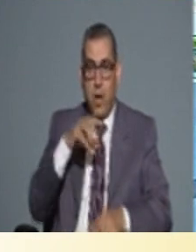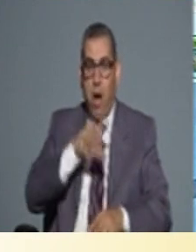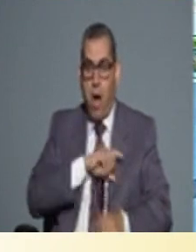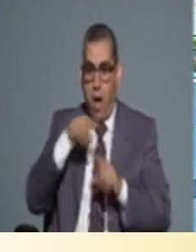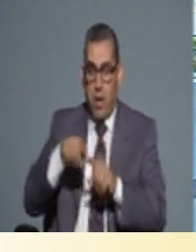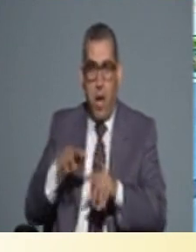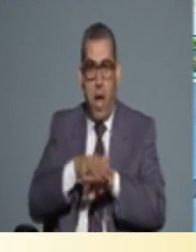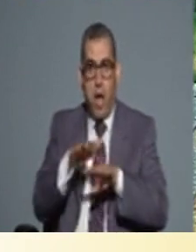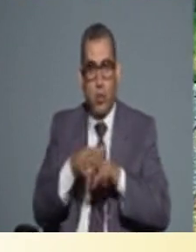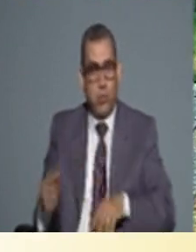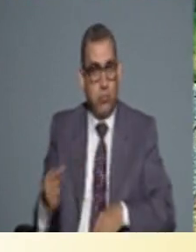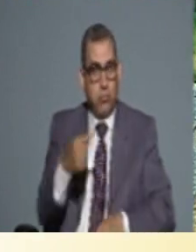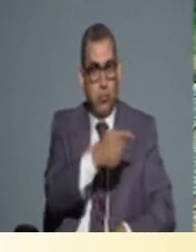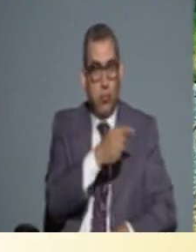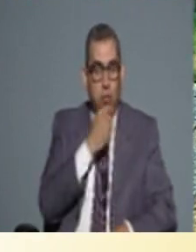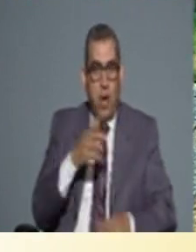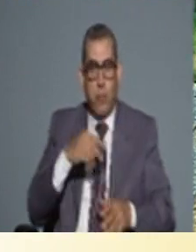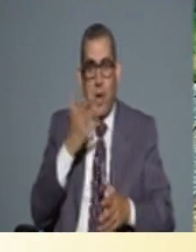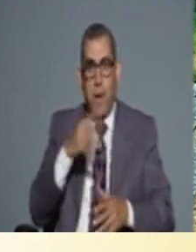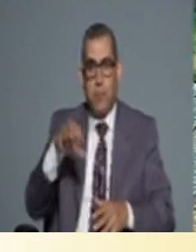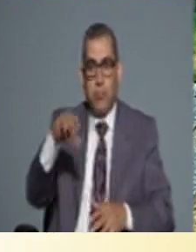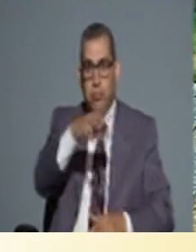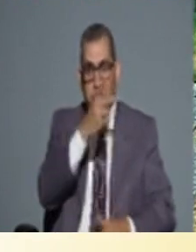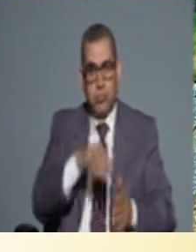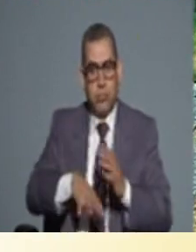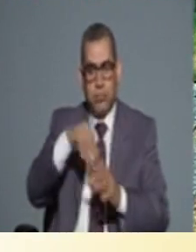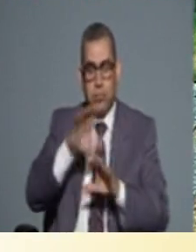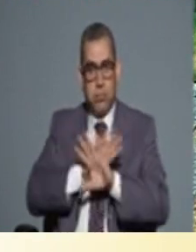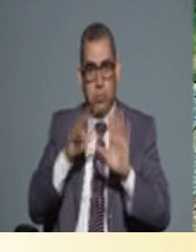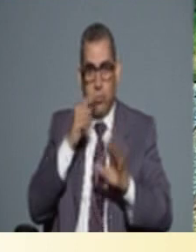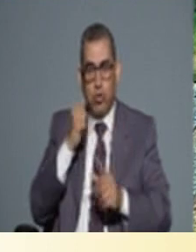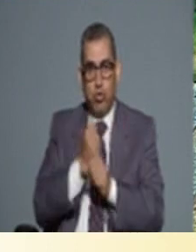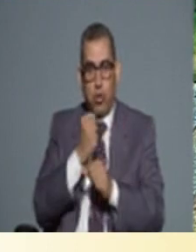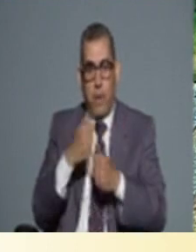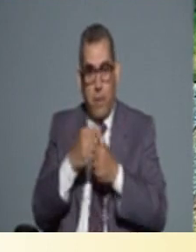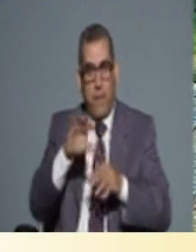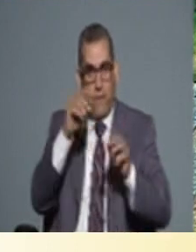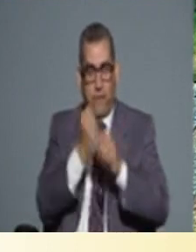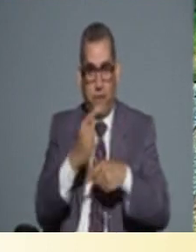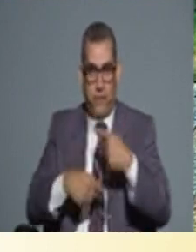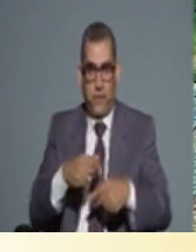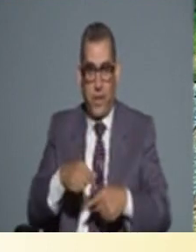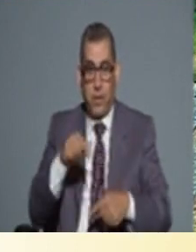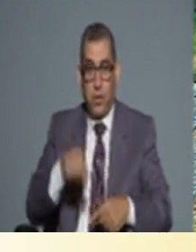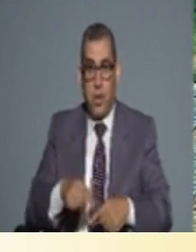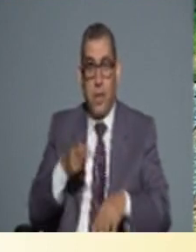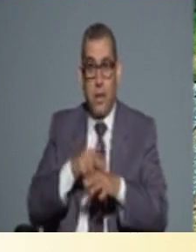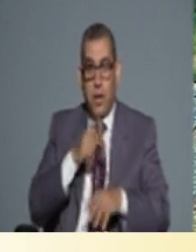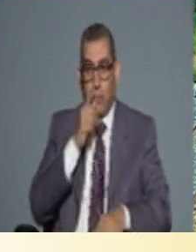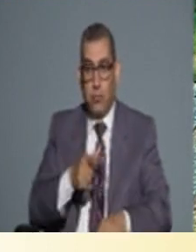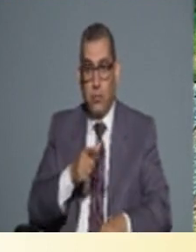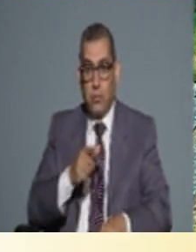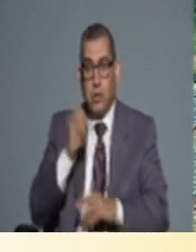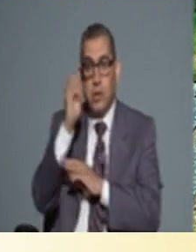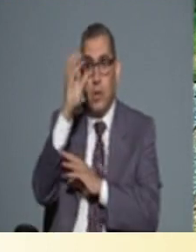دلوقتي. ايضا يا فندم الاشارات كلها كانت اشارات كلها ميكانيكيه، السيمافور بينزل يبقى القطر يكمل، ولكن